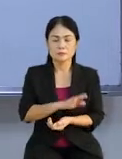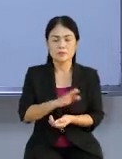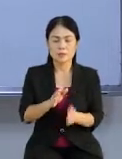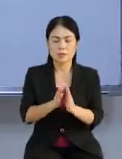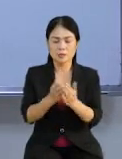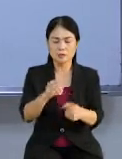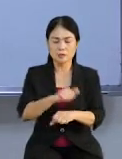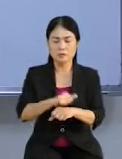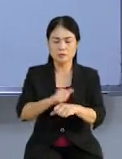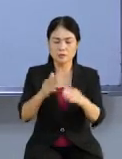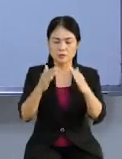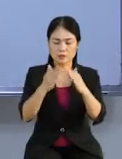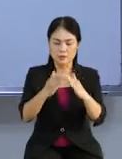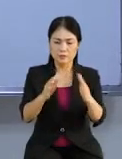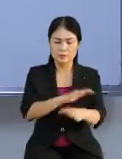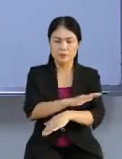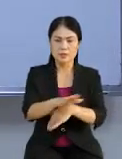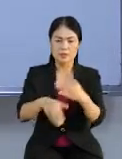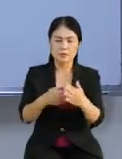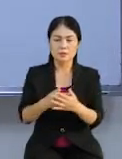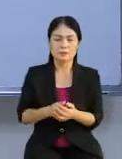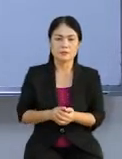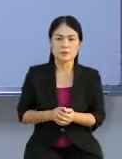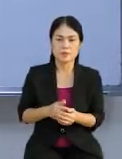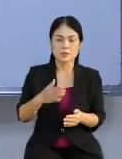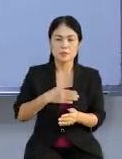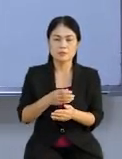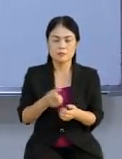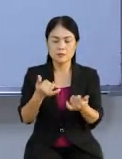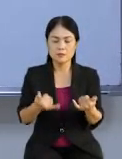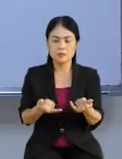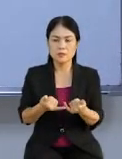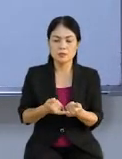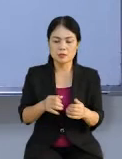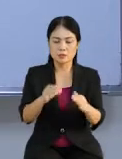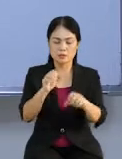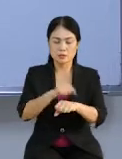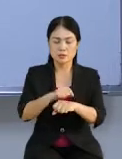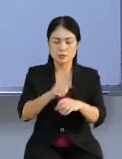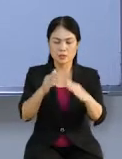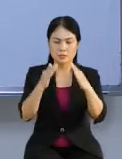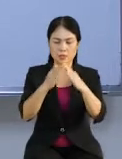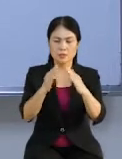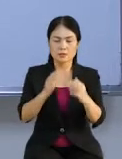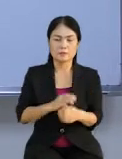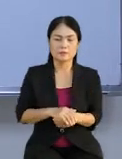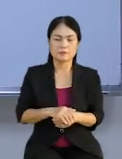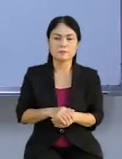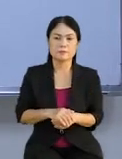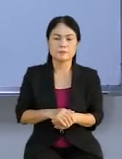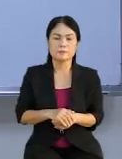khát cái cặp tè bà dương được ở khnì bà lục lục đặt lại nấy cái cặp tè bà dương tay mặt đòn